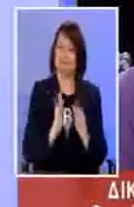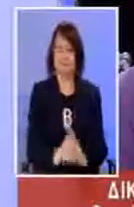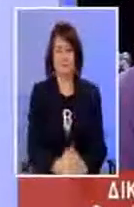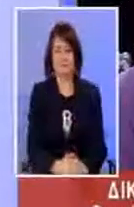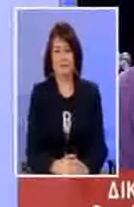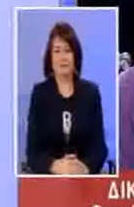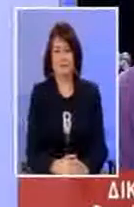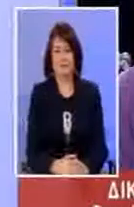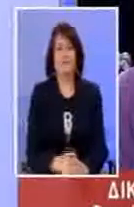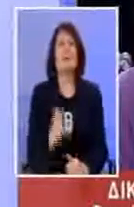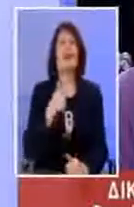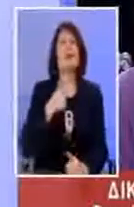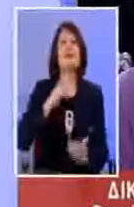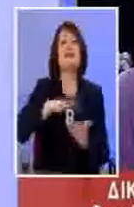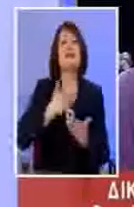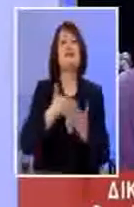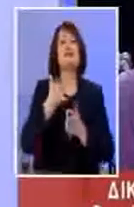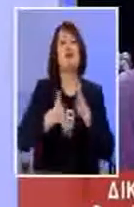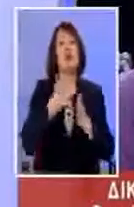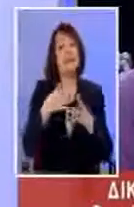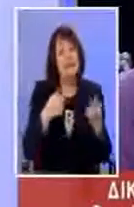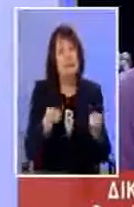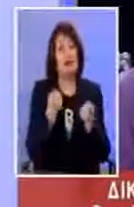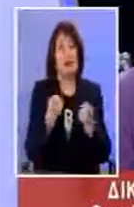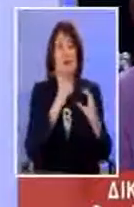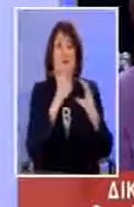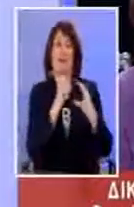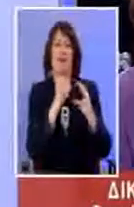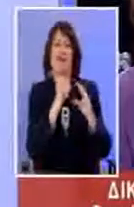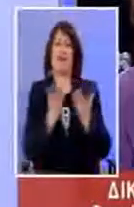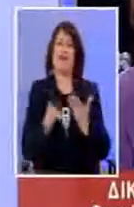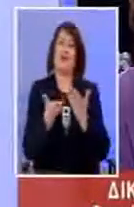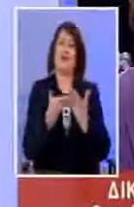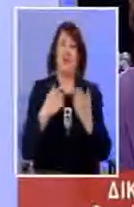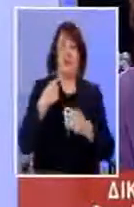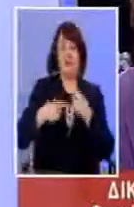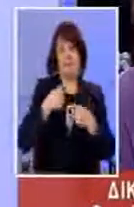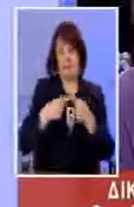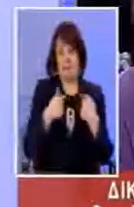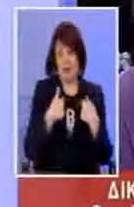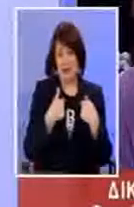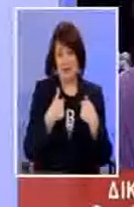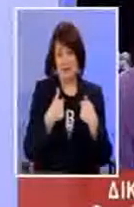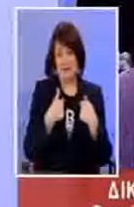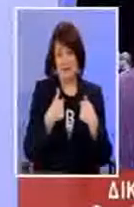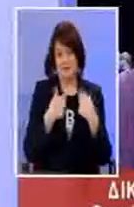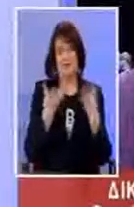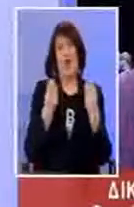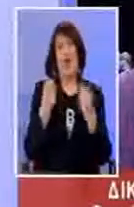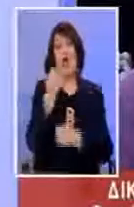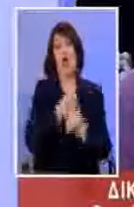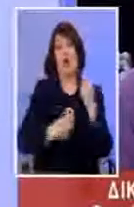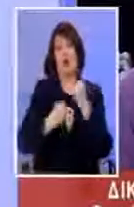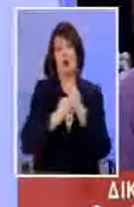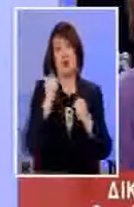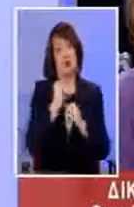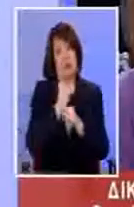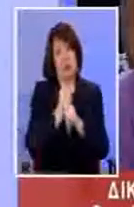Κατά βάση εμείς οι διερμηνείς νοηματικής αυτό κάνουμε. Από την εμπειρία που έχω εδώ και πάρα πολλά χρόνια που